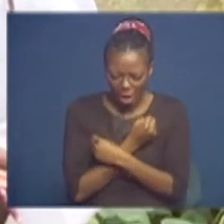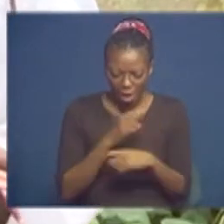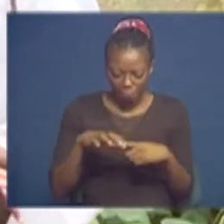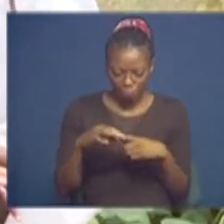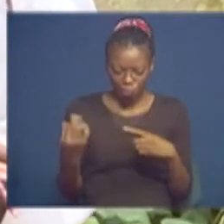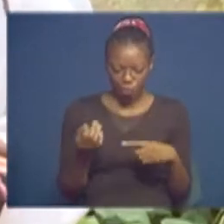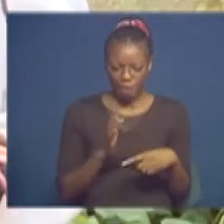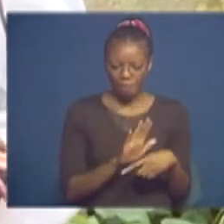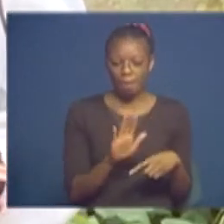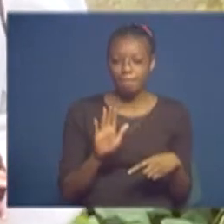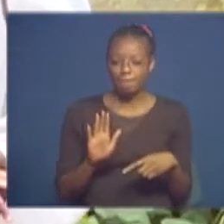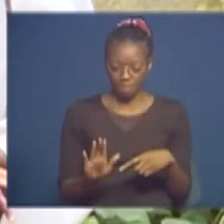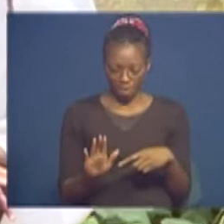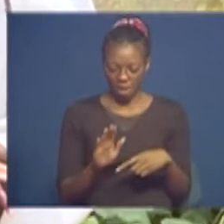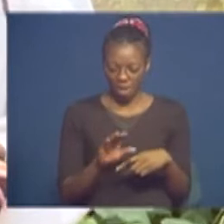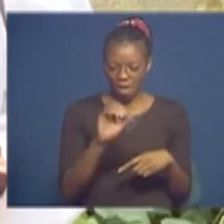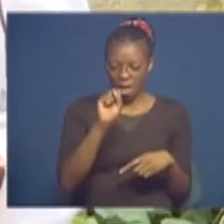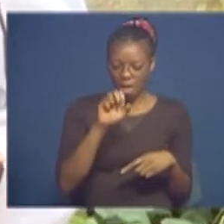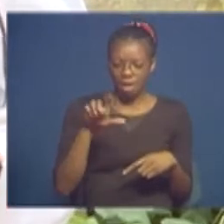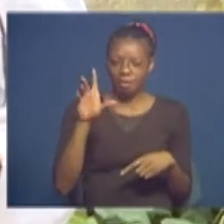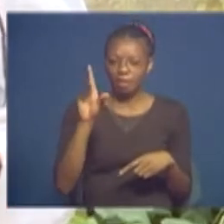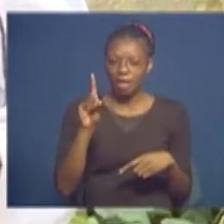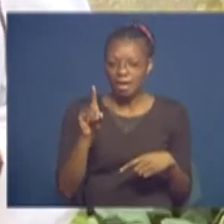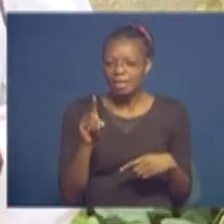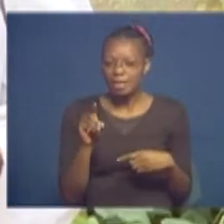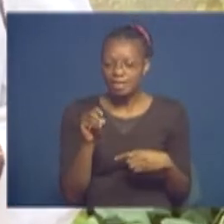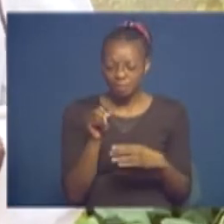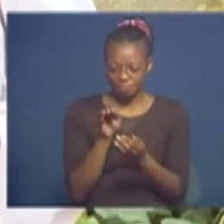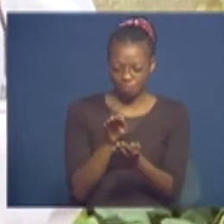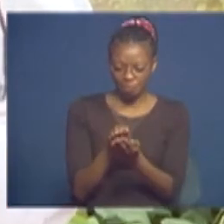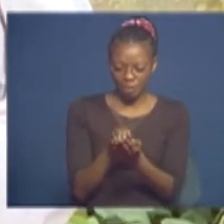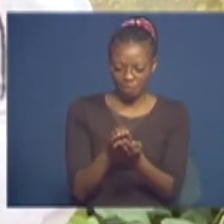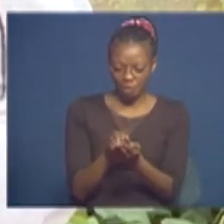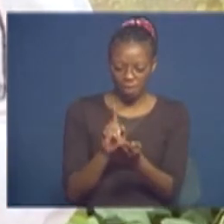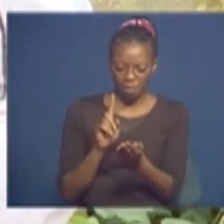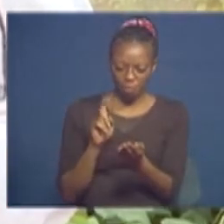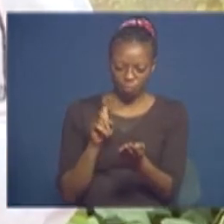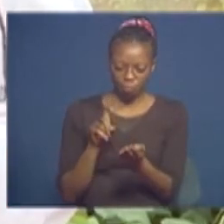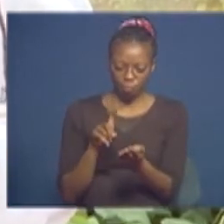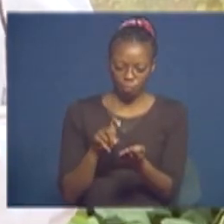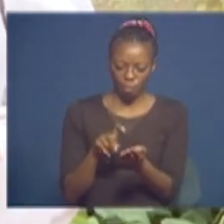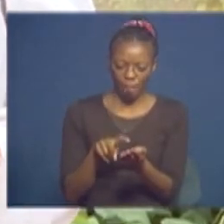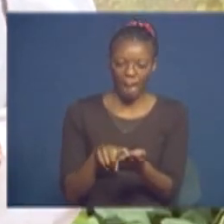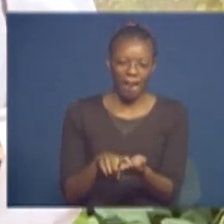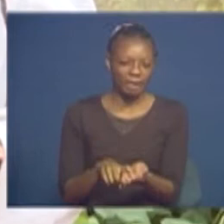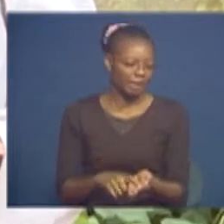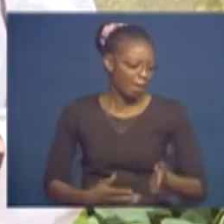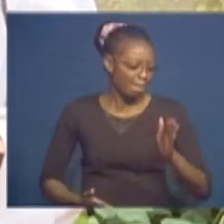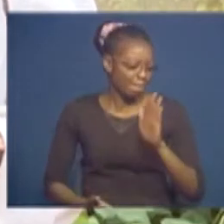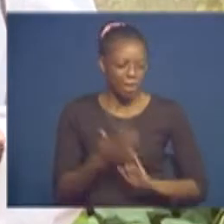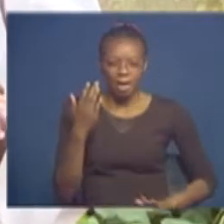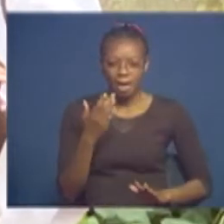mbegu zako za kunde utapata zingine zinaliwa kwa muda